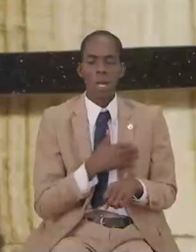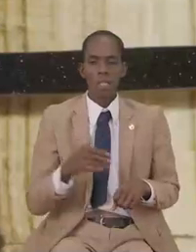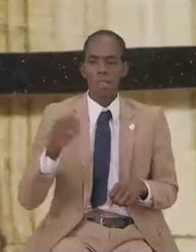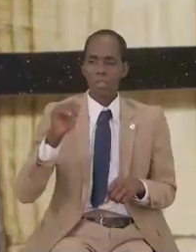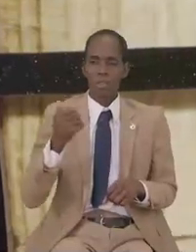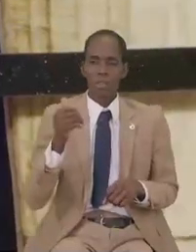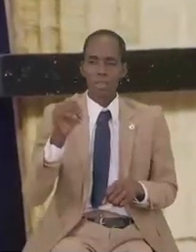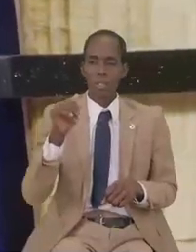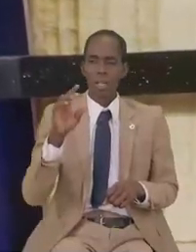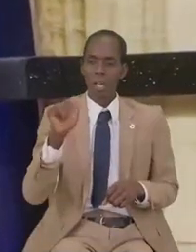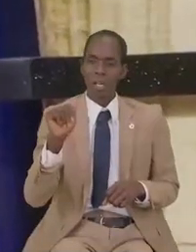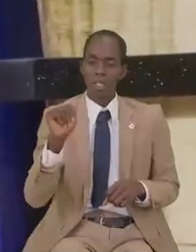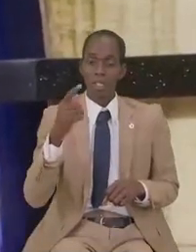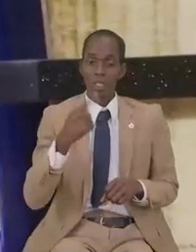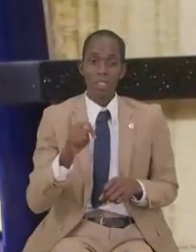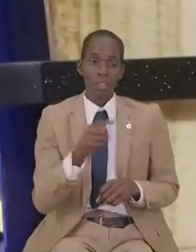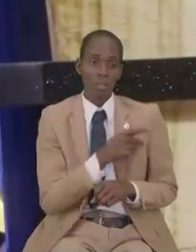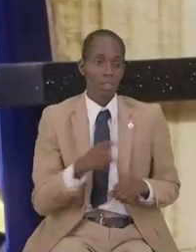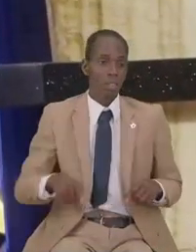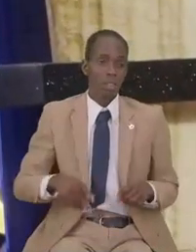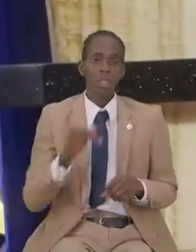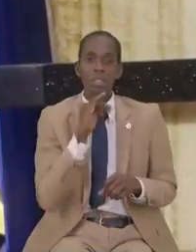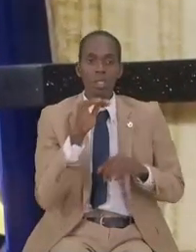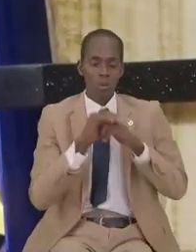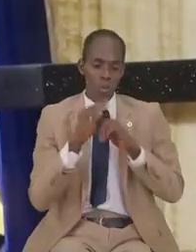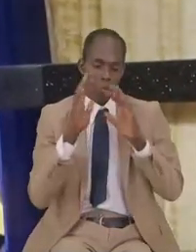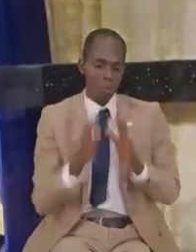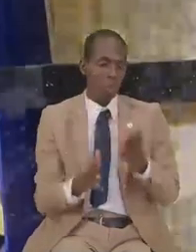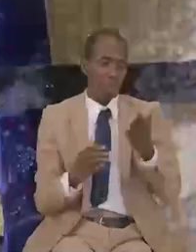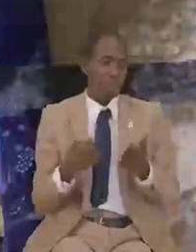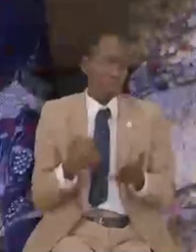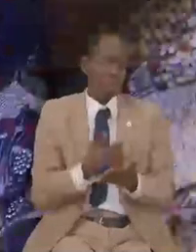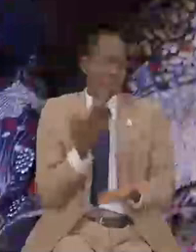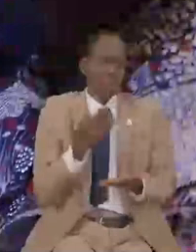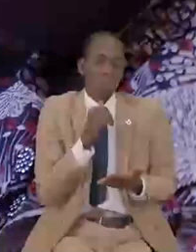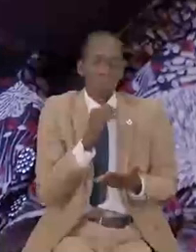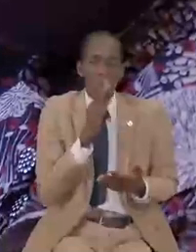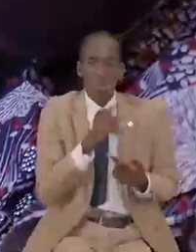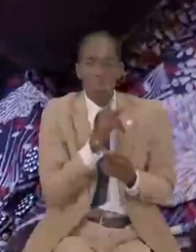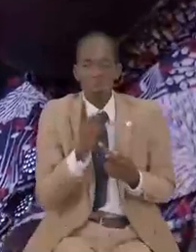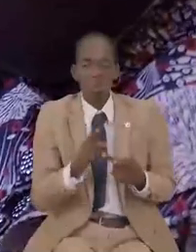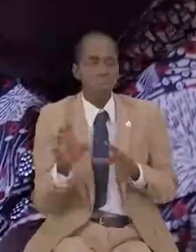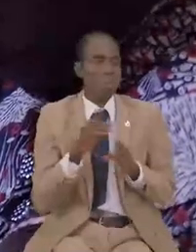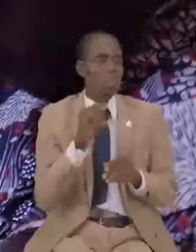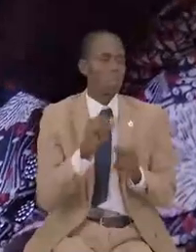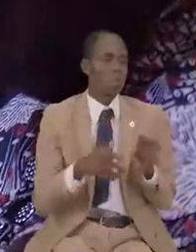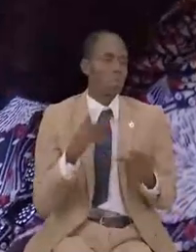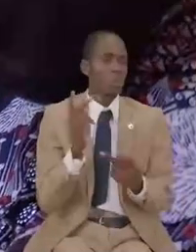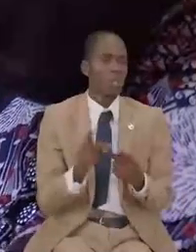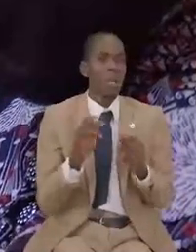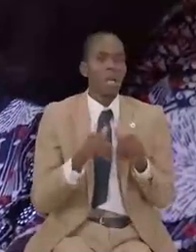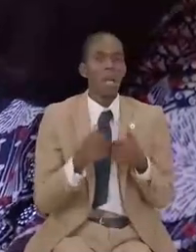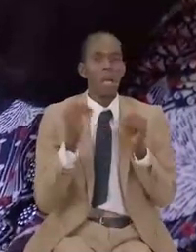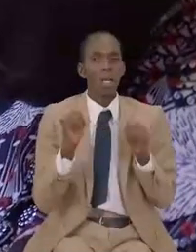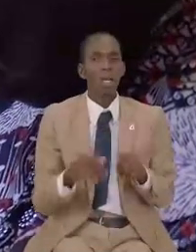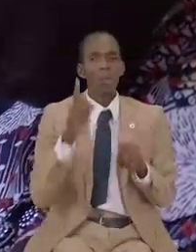que nous adorons encore le Seigneur, même si nous ne sommes pas parfaits, même si on ne fait pas bien. Comment Dieu peut utiliser quelqu'un